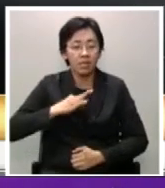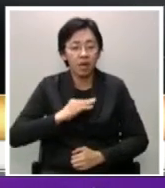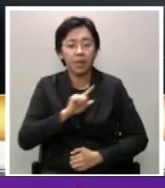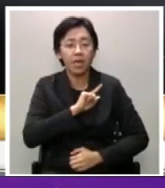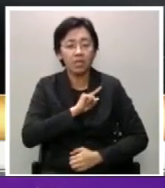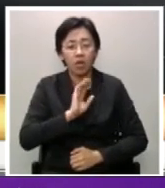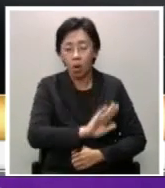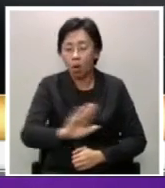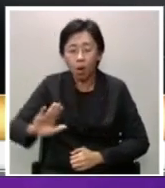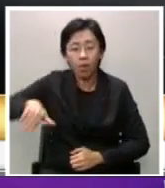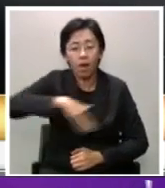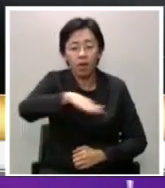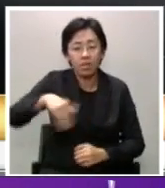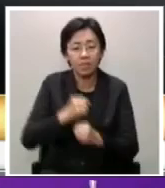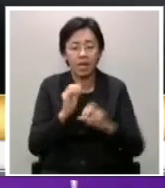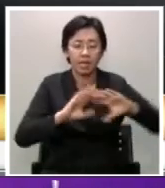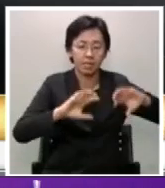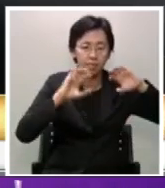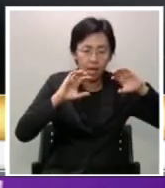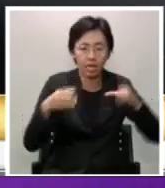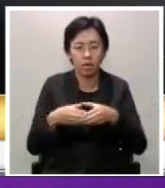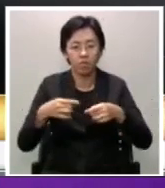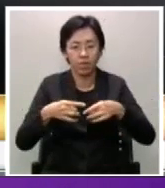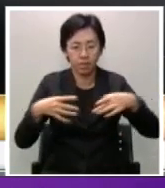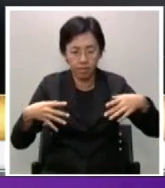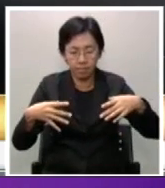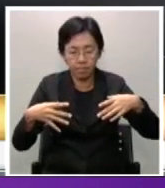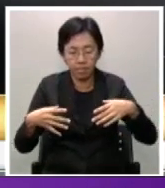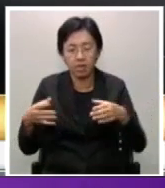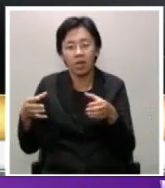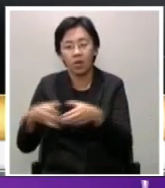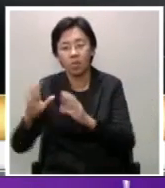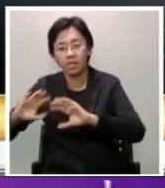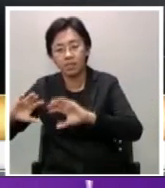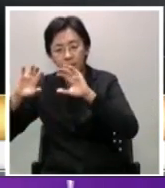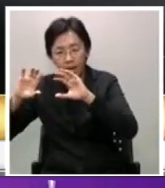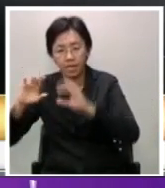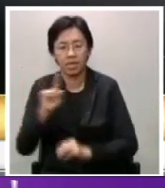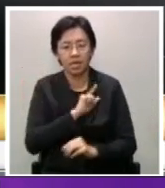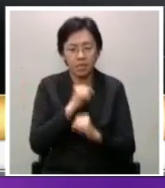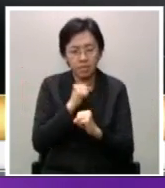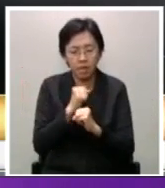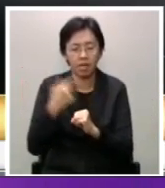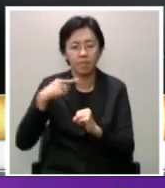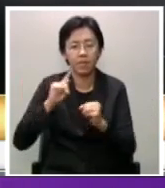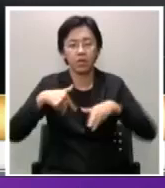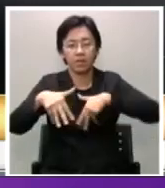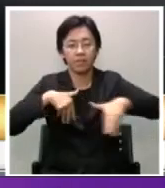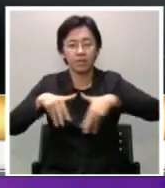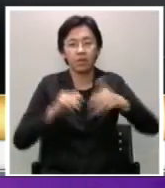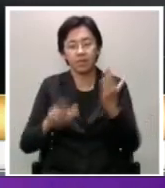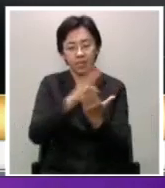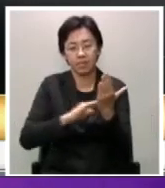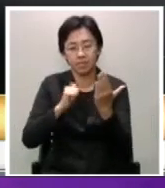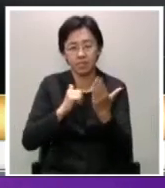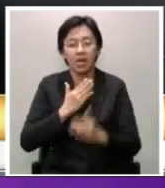เราที่อยู่ในสภาแห่งนี้ทั้งรัฐบาลทั้งฝ่ายค้านฝ่ายร่วมรัฐบาลก็ต้องทำอะไรให้เกิดประโยชน์แก่พี่น้องประชาชนและประเทศชาติ